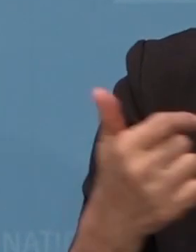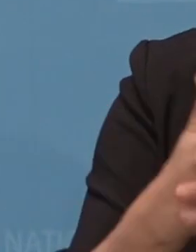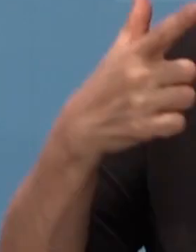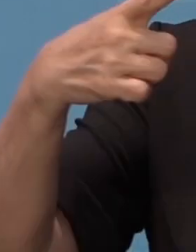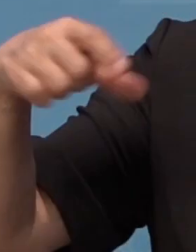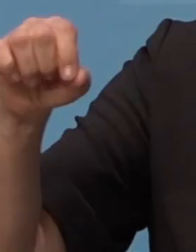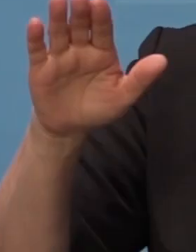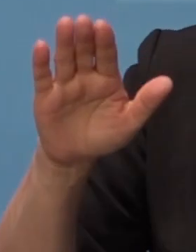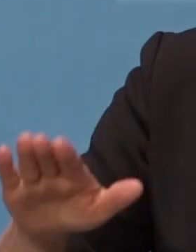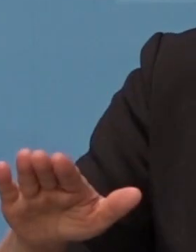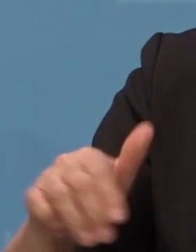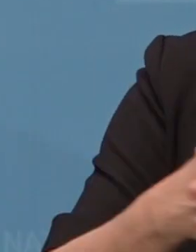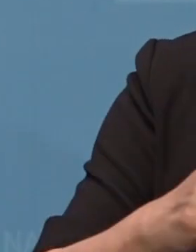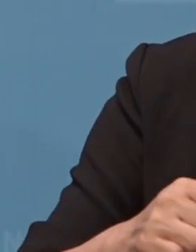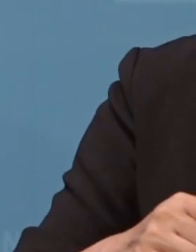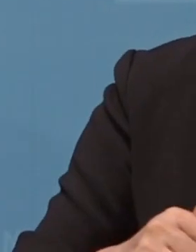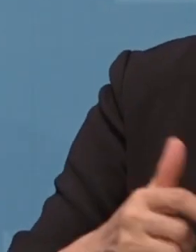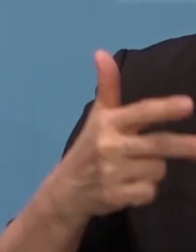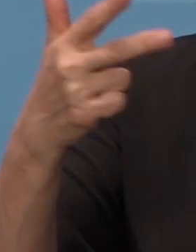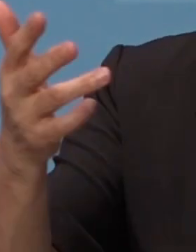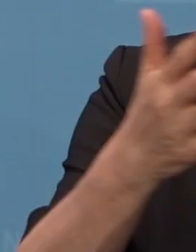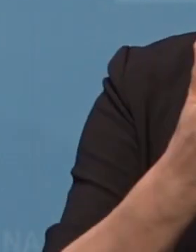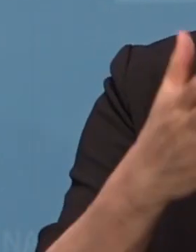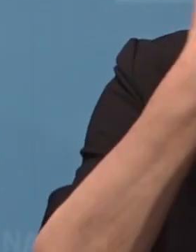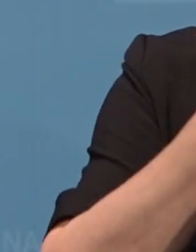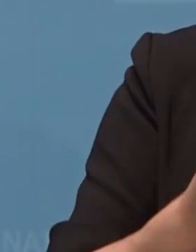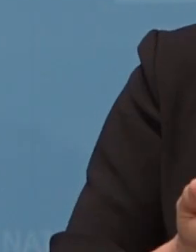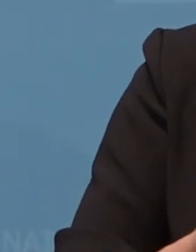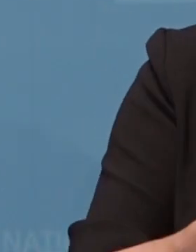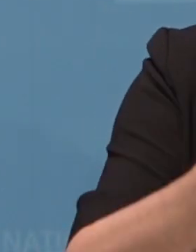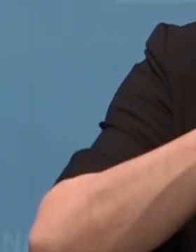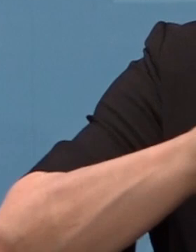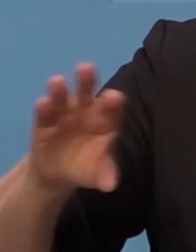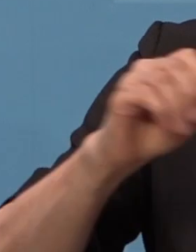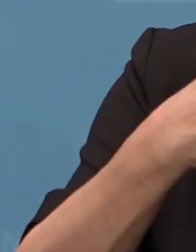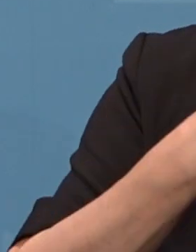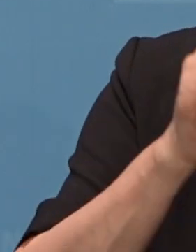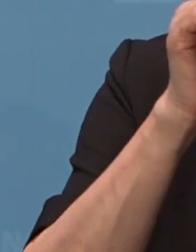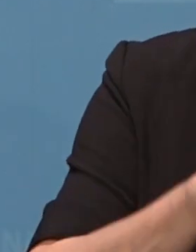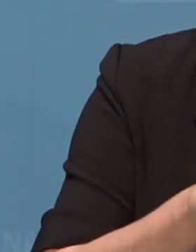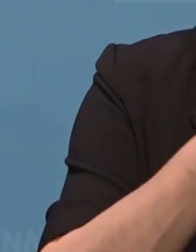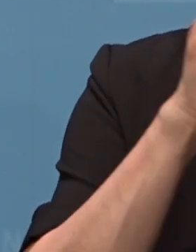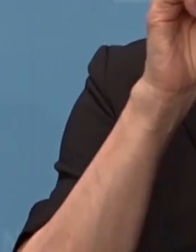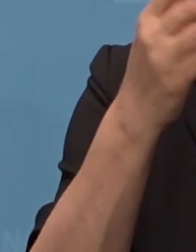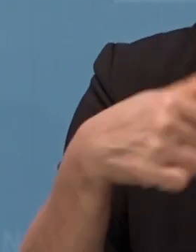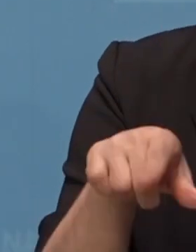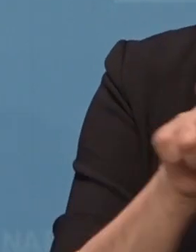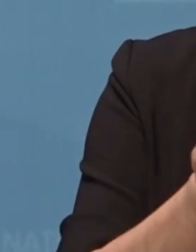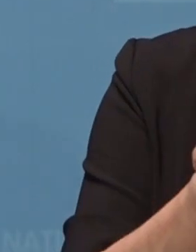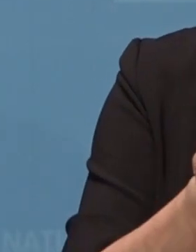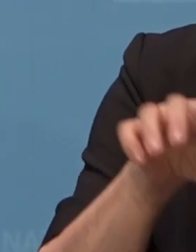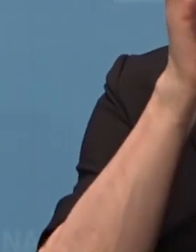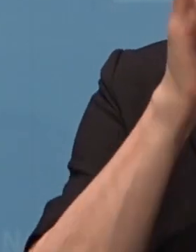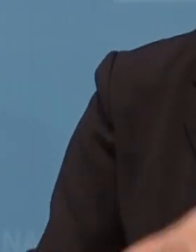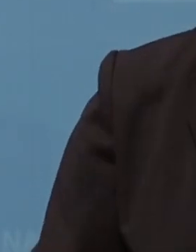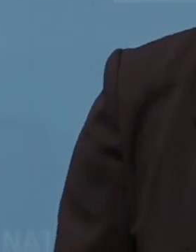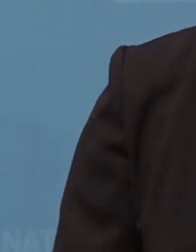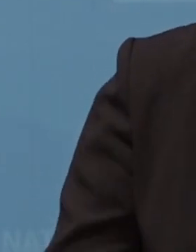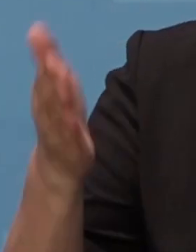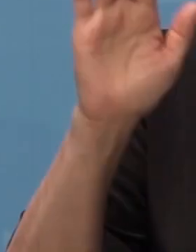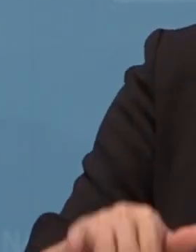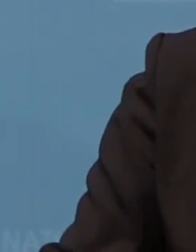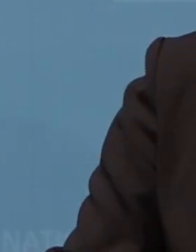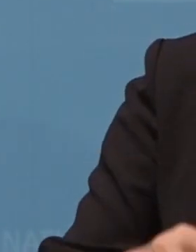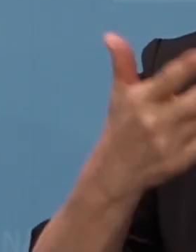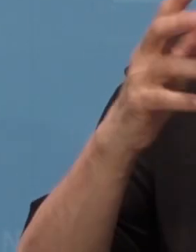일본은 이번 G7 회의를 후쿠시마 방사능 오염수의 안전성 홍보를 위한 선전장으로 활용했습니다. 하지만